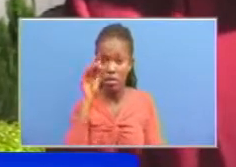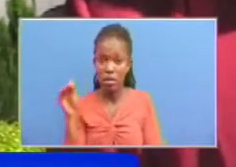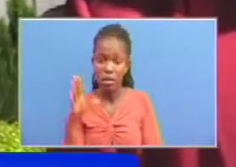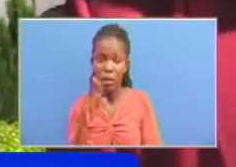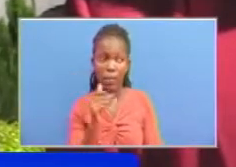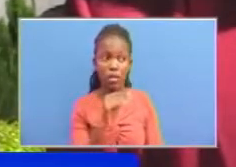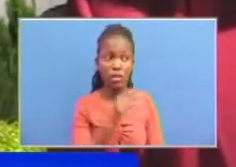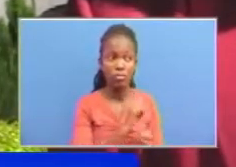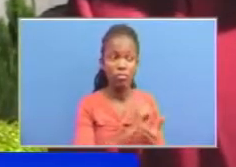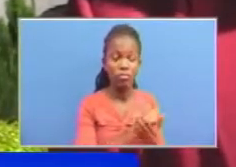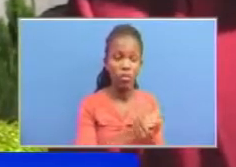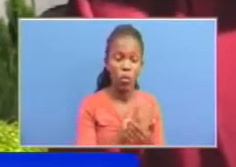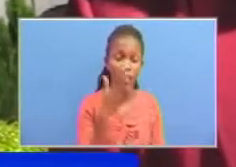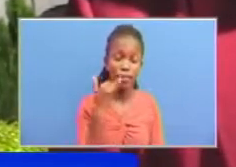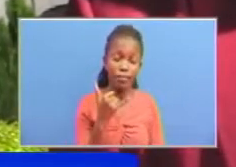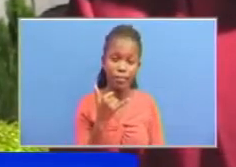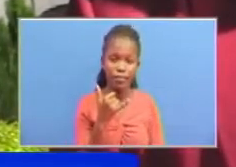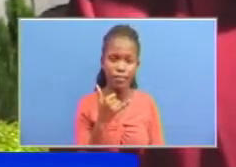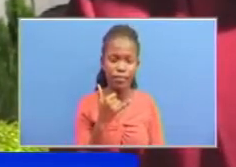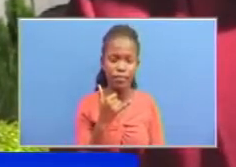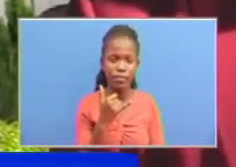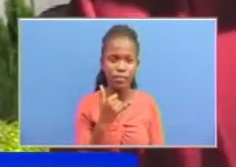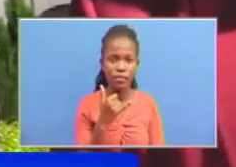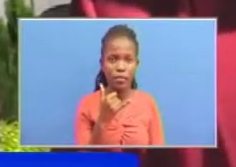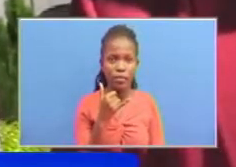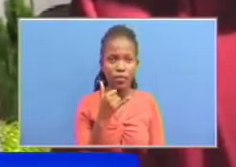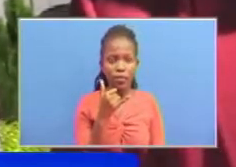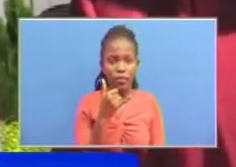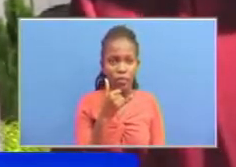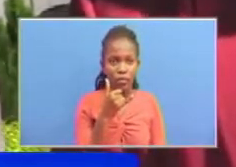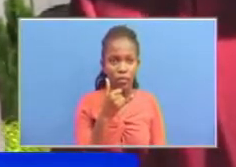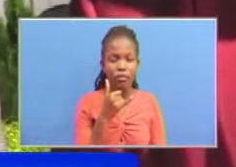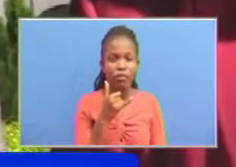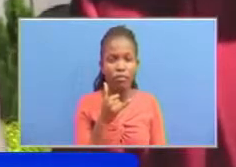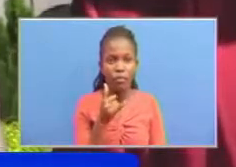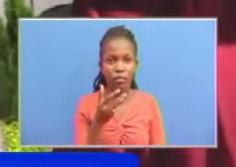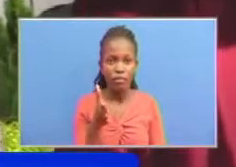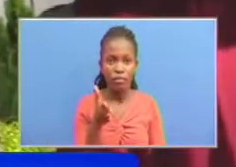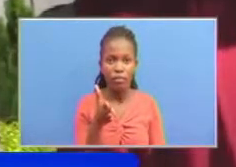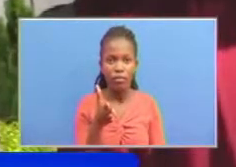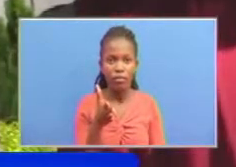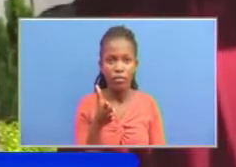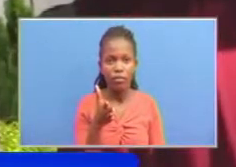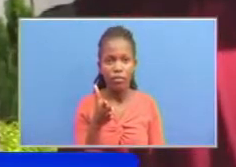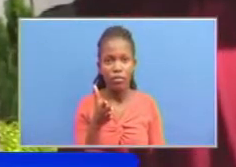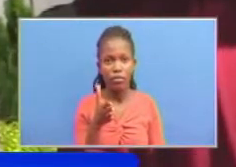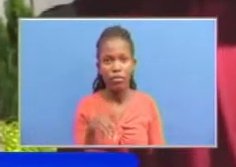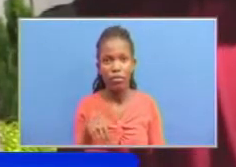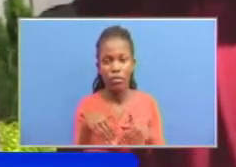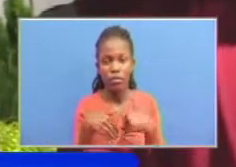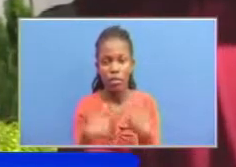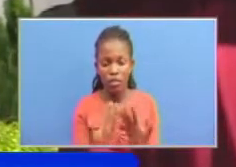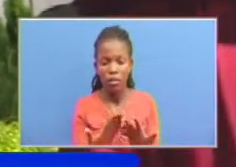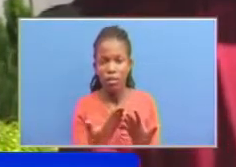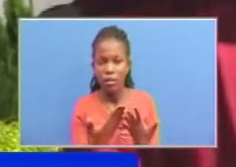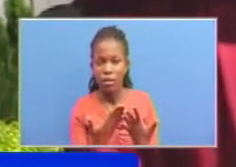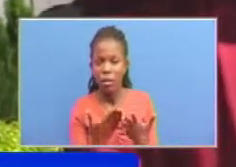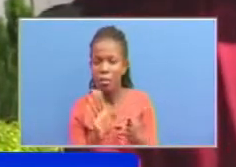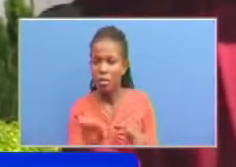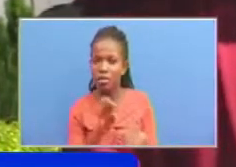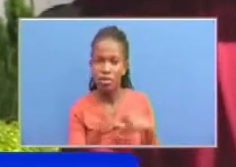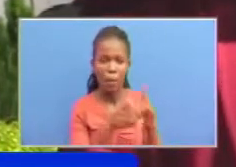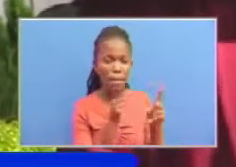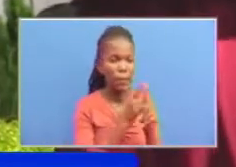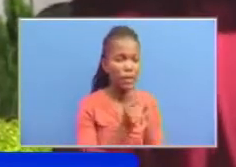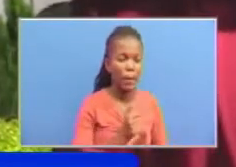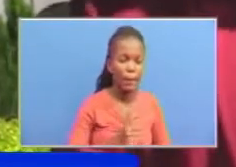mbesa nikana wisa hithi ya niende ya nakwiki ya mitambu eno kila kundu kuonze kula tukosa ni akoti indi nundu